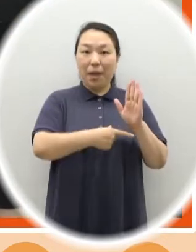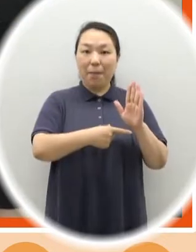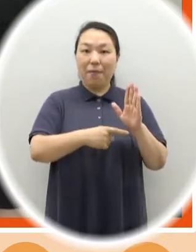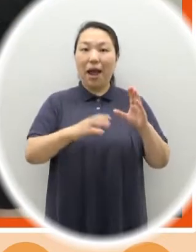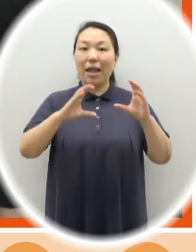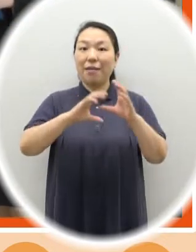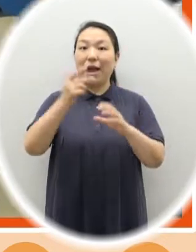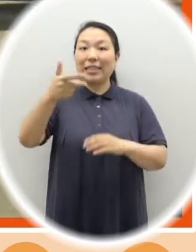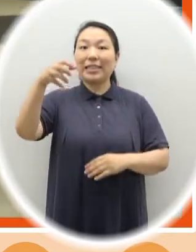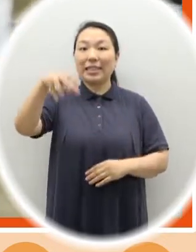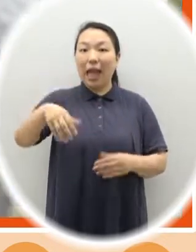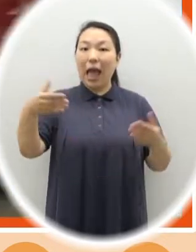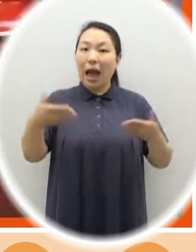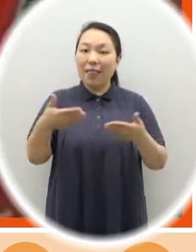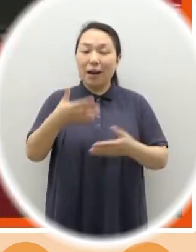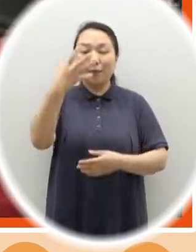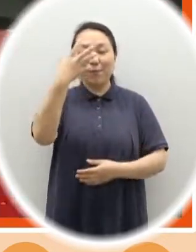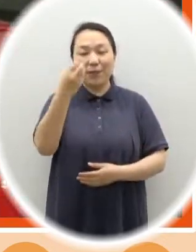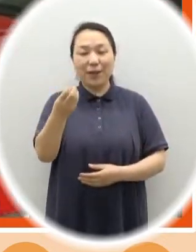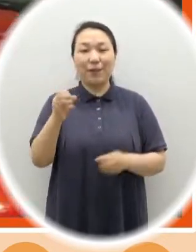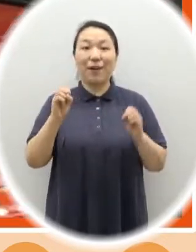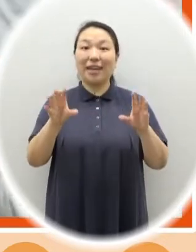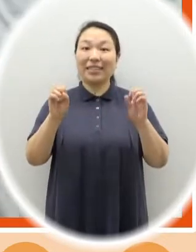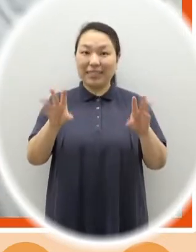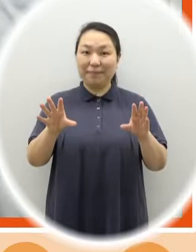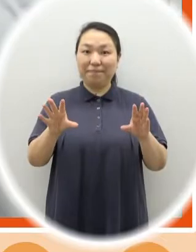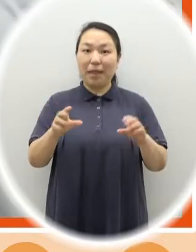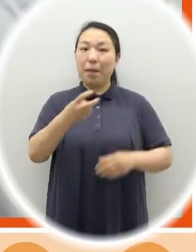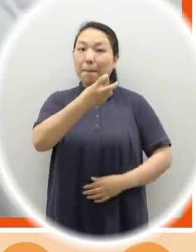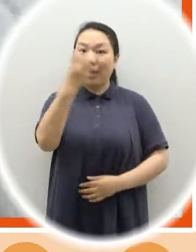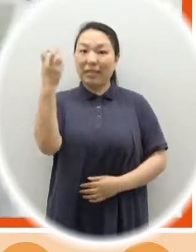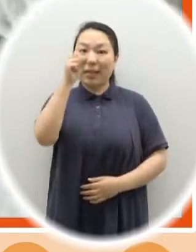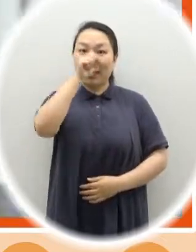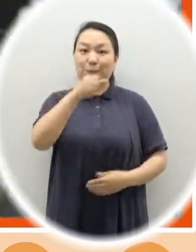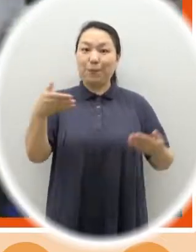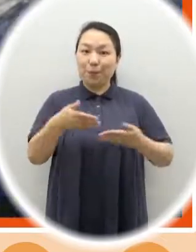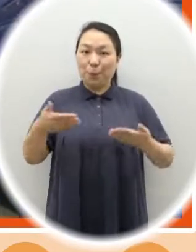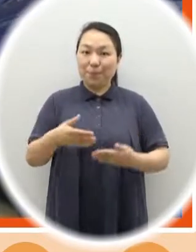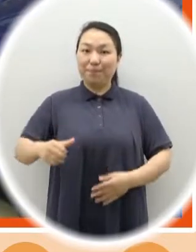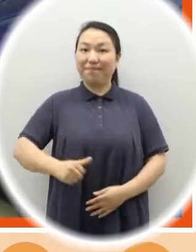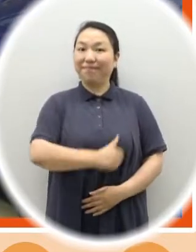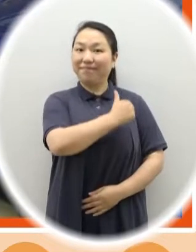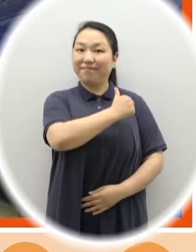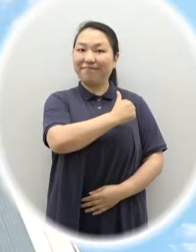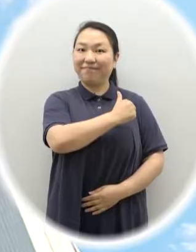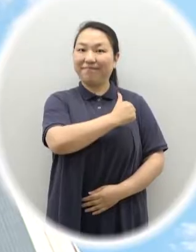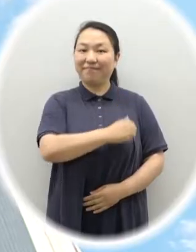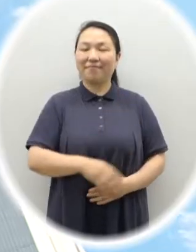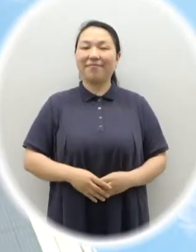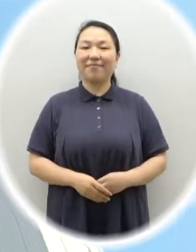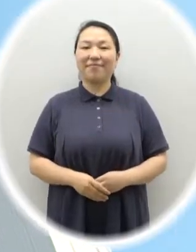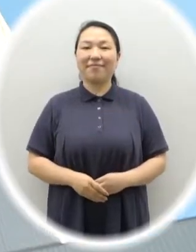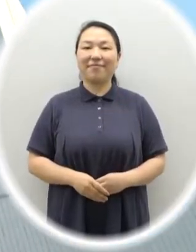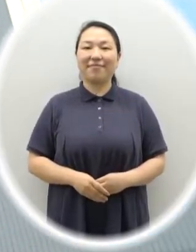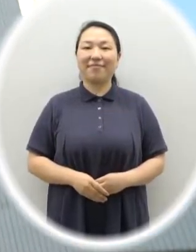今回のテーマはいわき市で働く魅力を発信、見つけてグッジョブ。